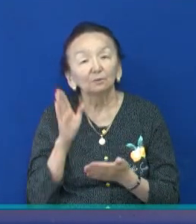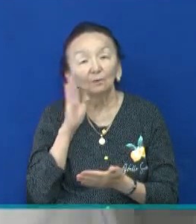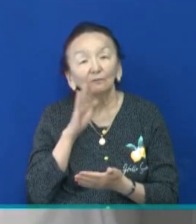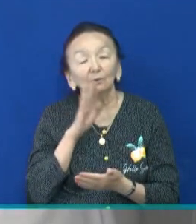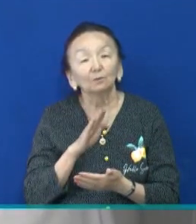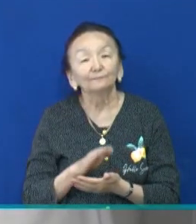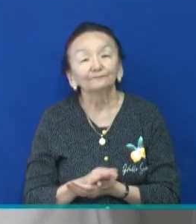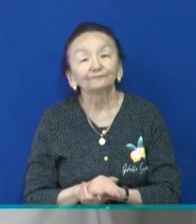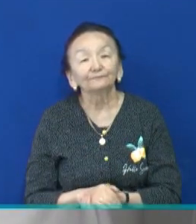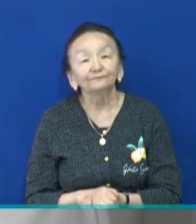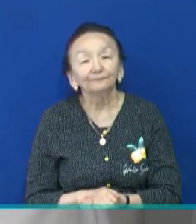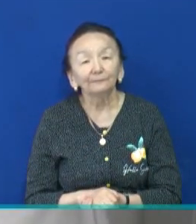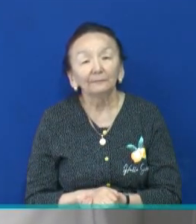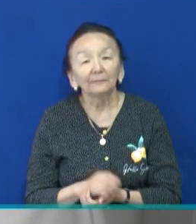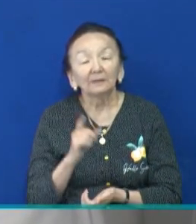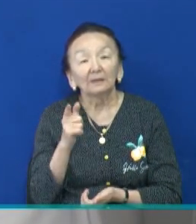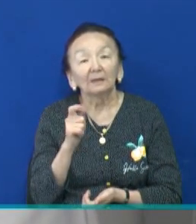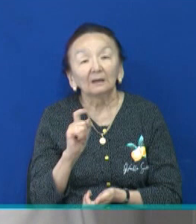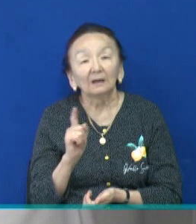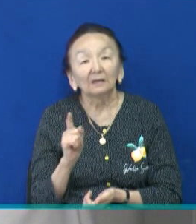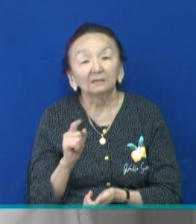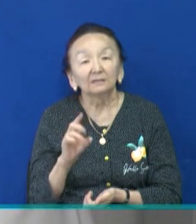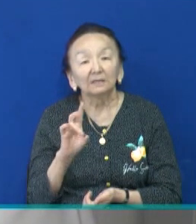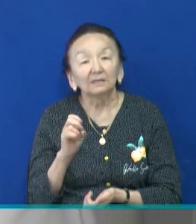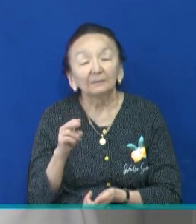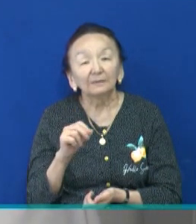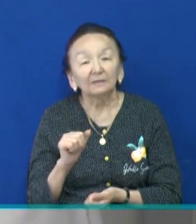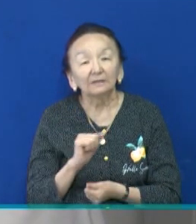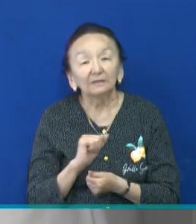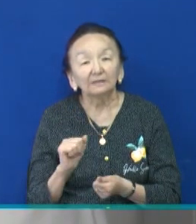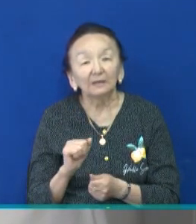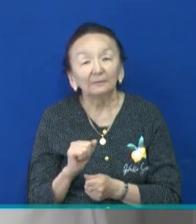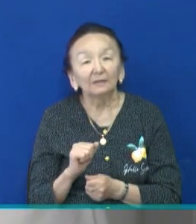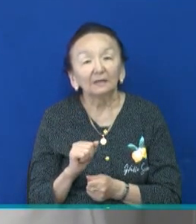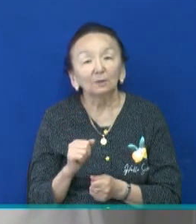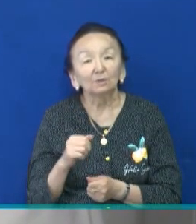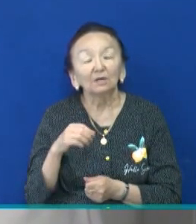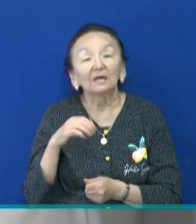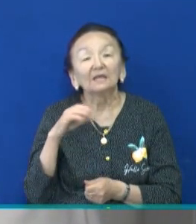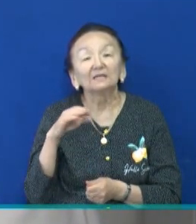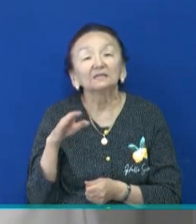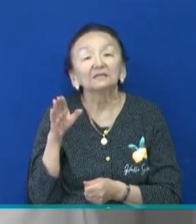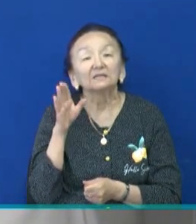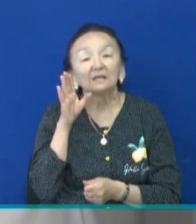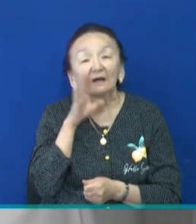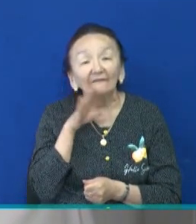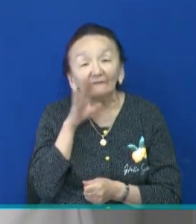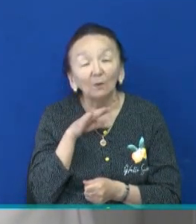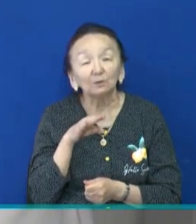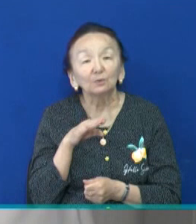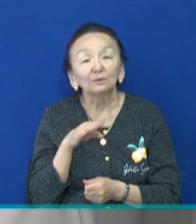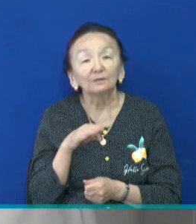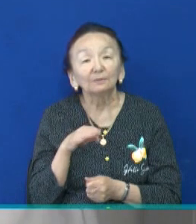ұсынуда. Осы газды напитокқа тәуелді болғаннан бұрын, одан да үйде кәдімгі өзіміздің қайнаған